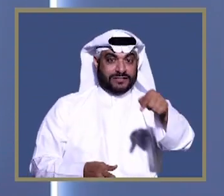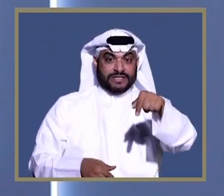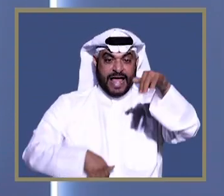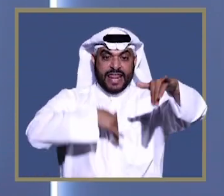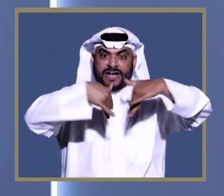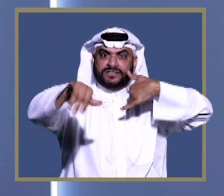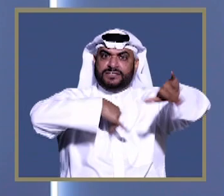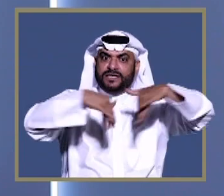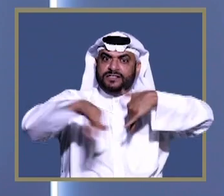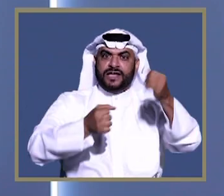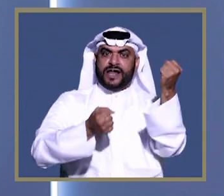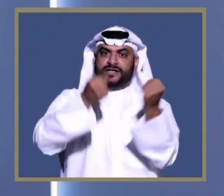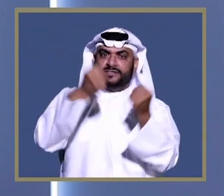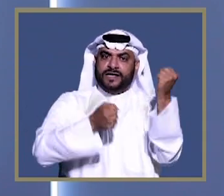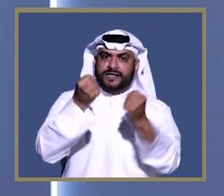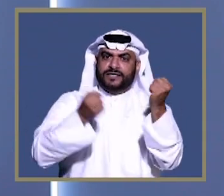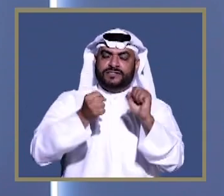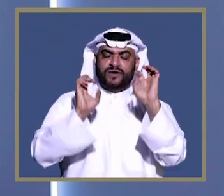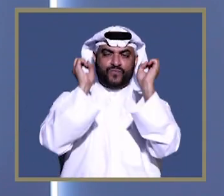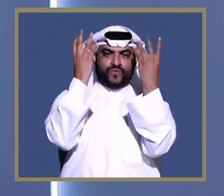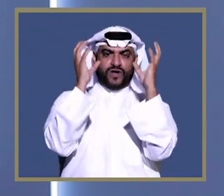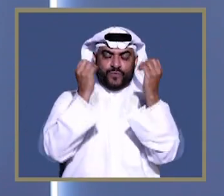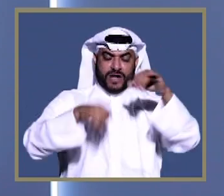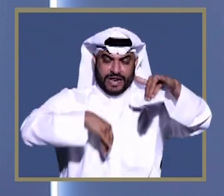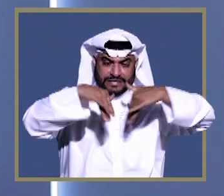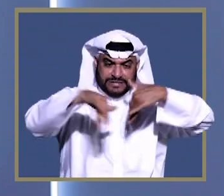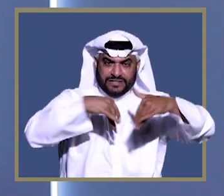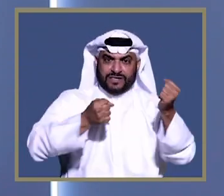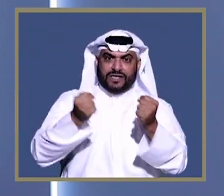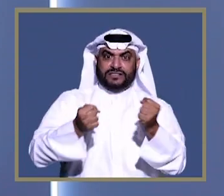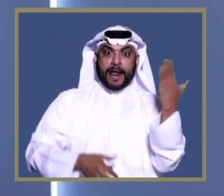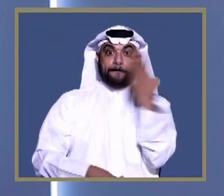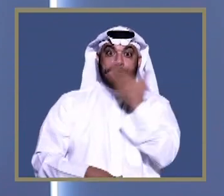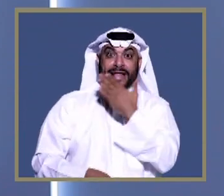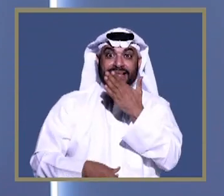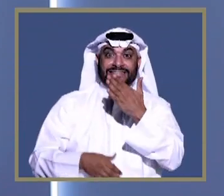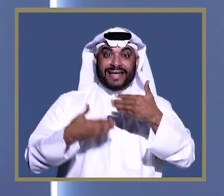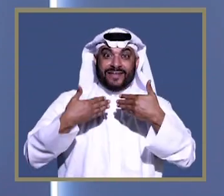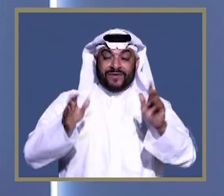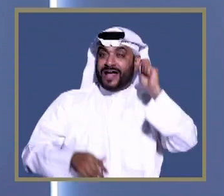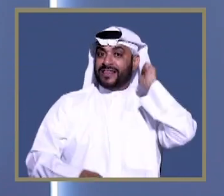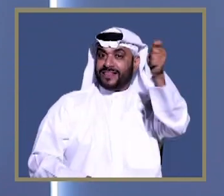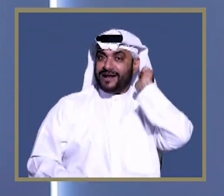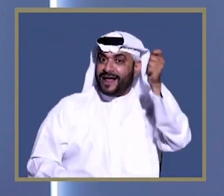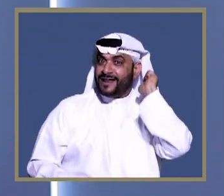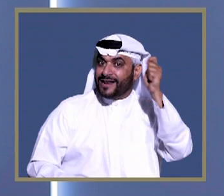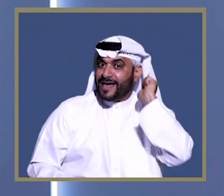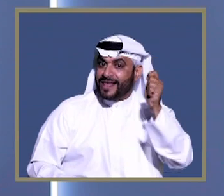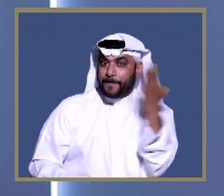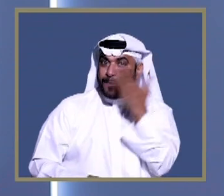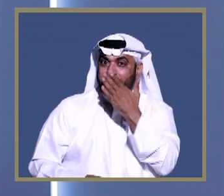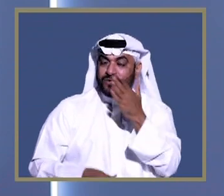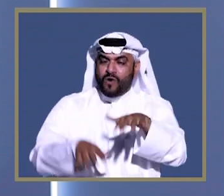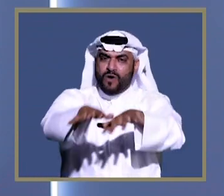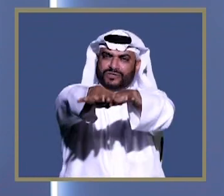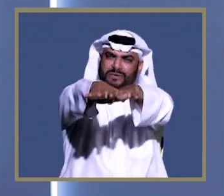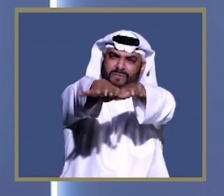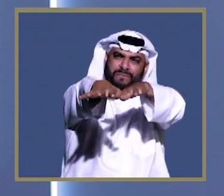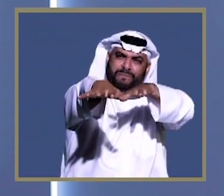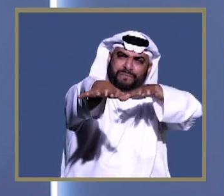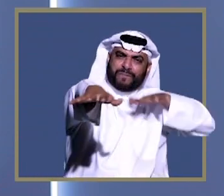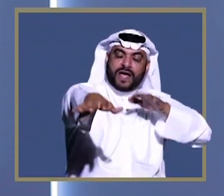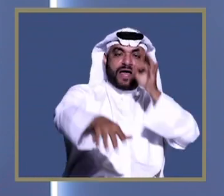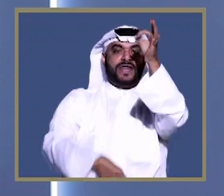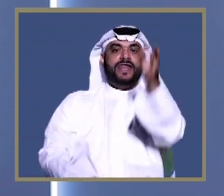بالنسبة للحركة المرورية في أثناء الدراسة، لابد